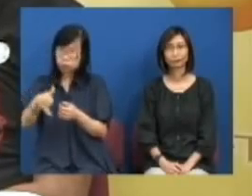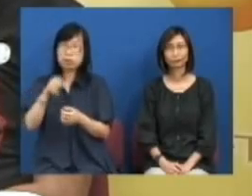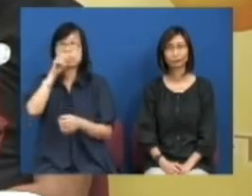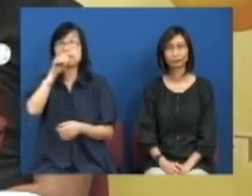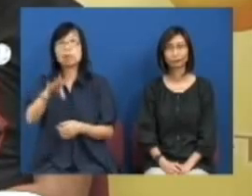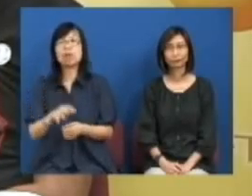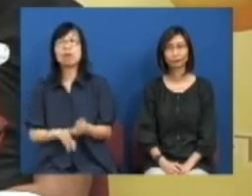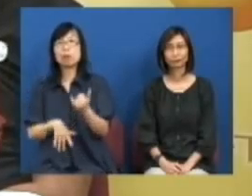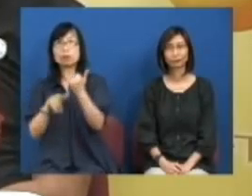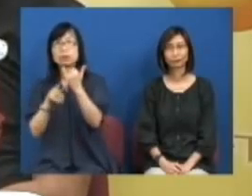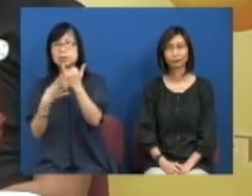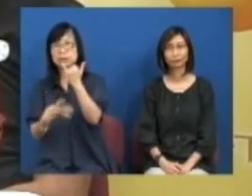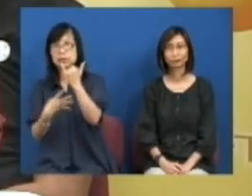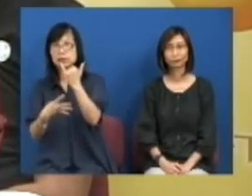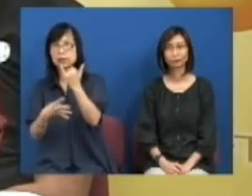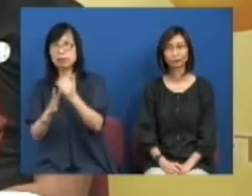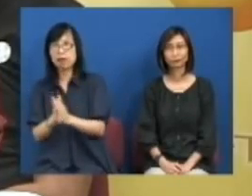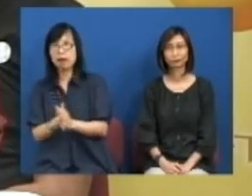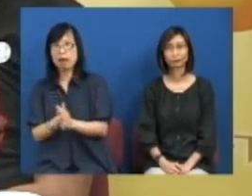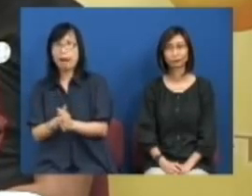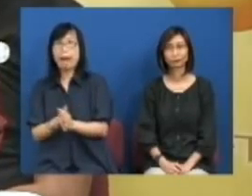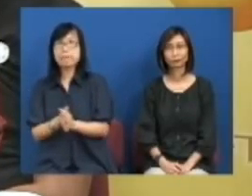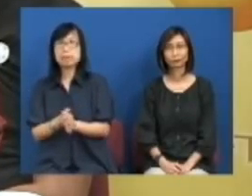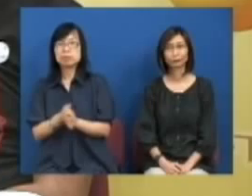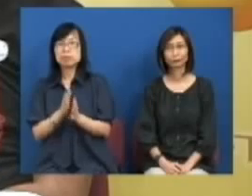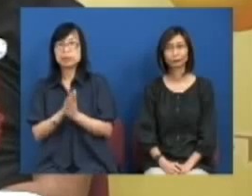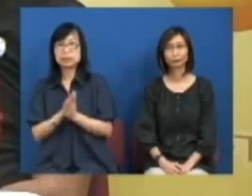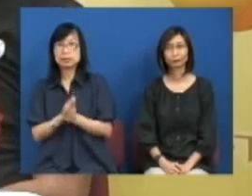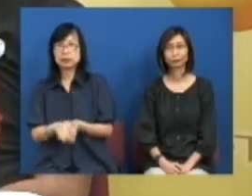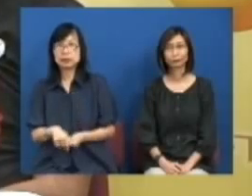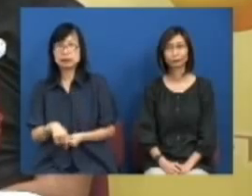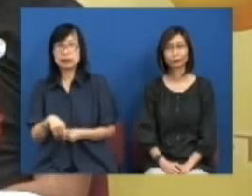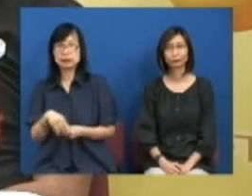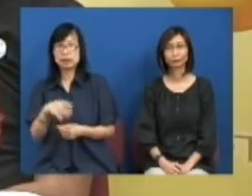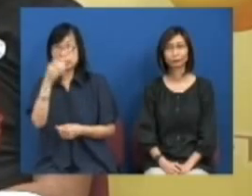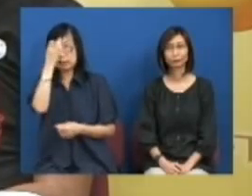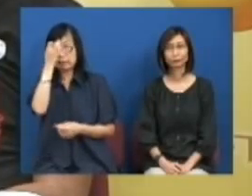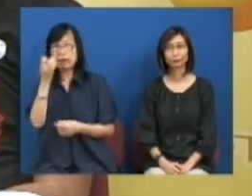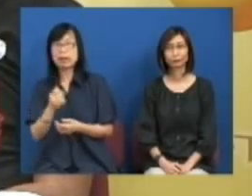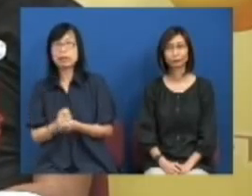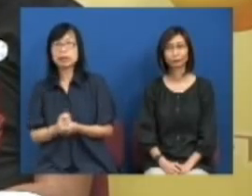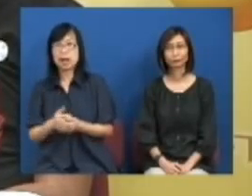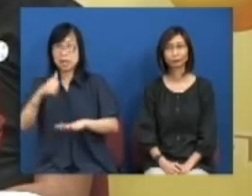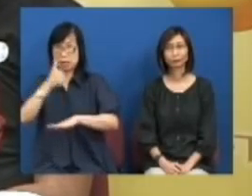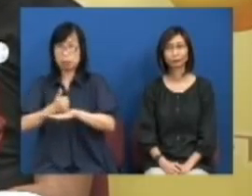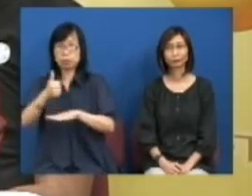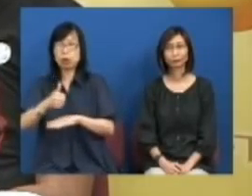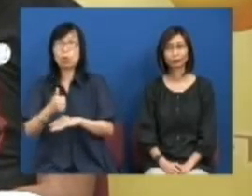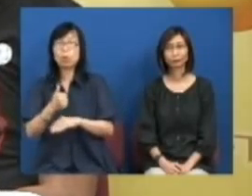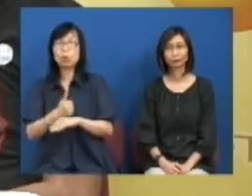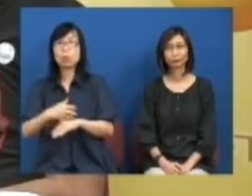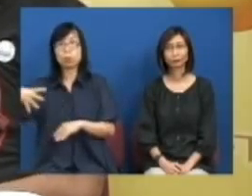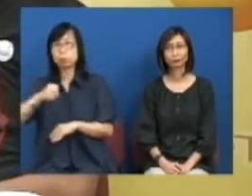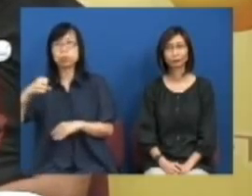大慘案之前，喺呢個緬甸就係因為1988年咧，呢個黃山素基因